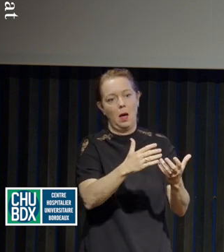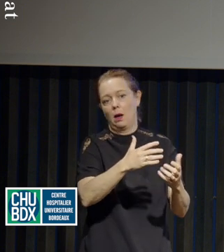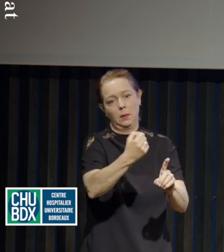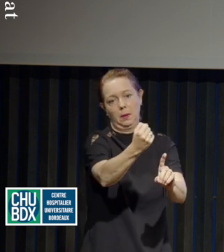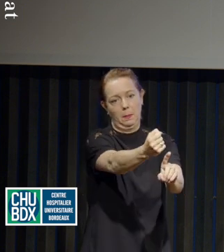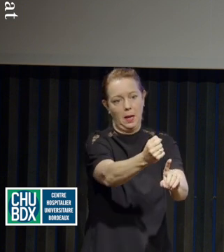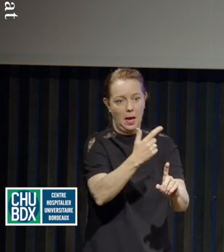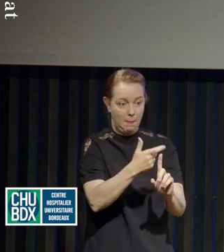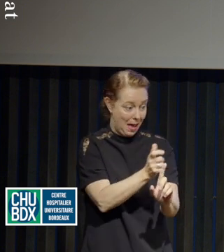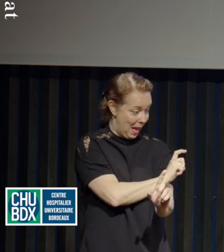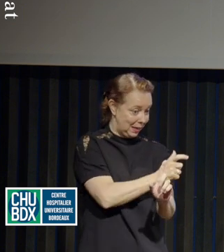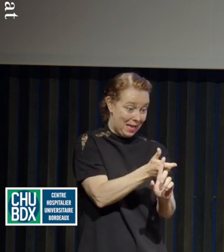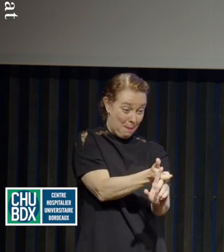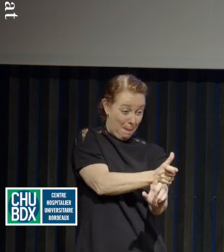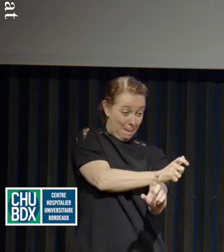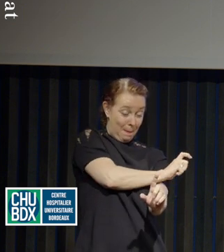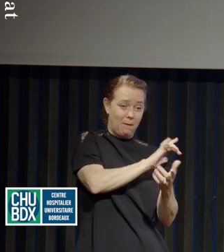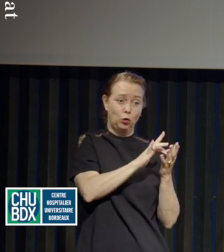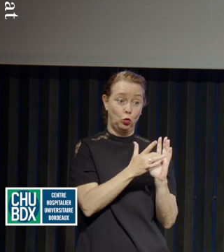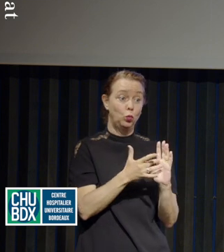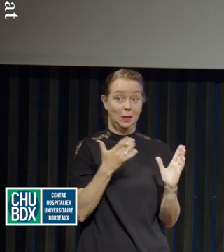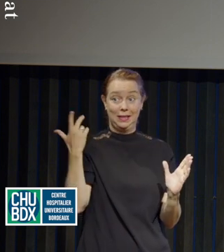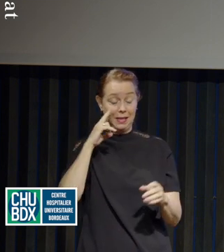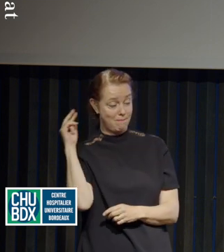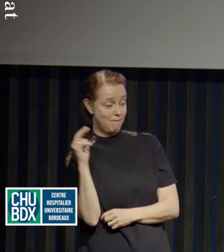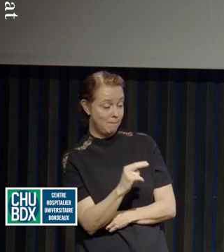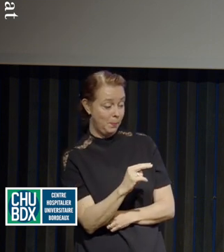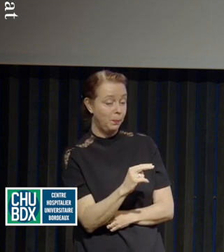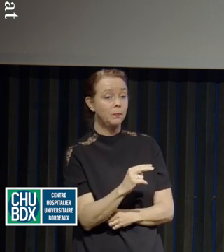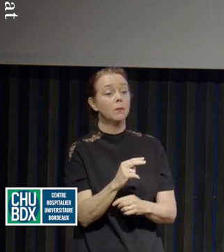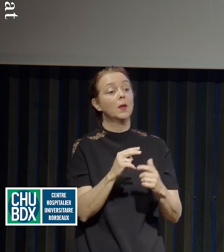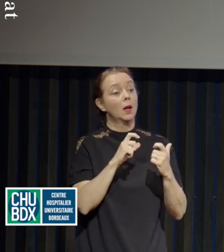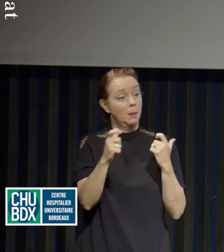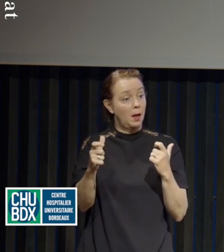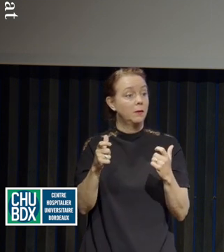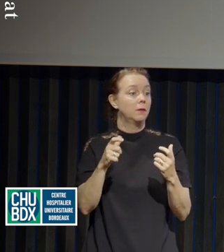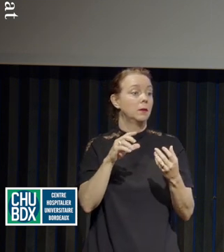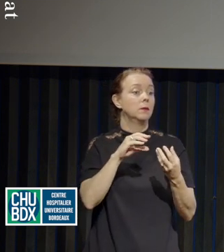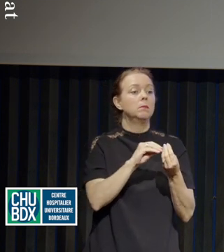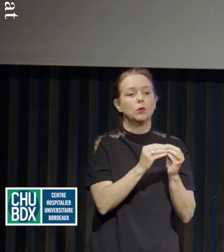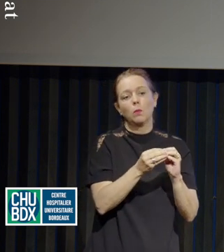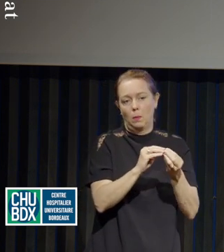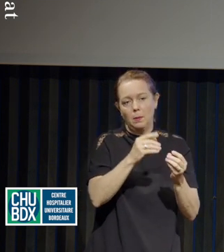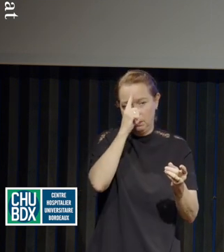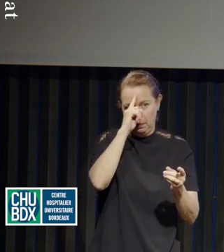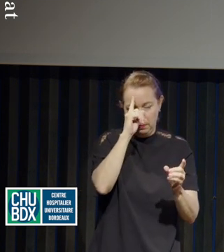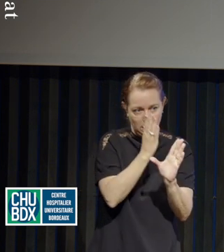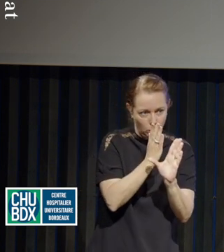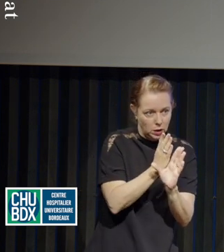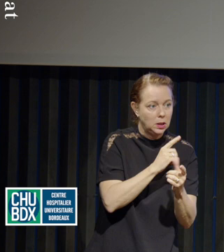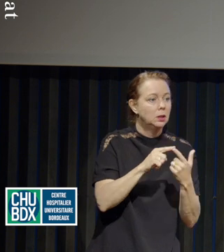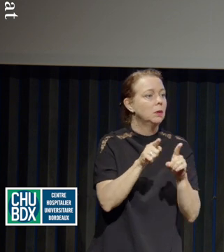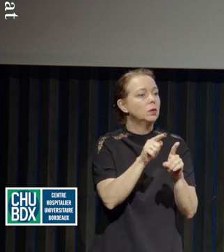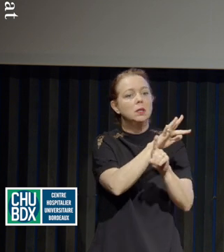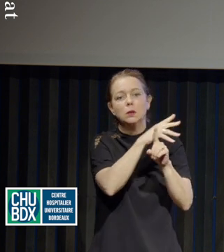complications de la maladie psychiatrique qui va toucher des domaines psychologiques, mais également d'autres domaines